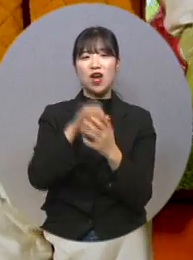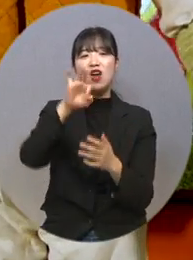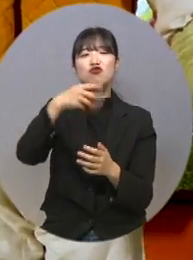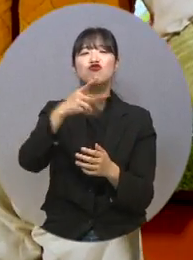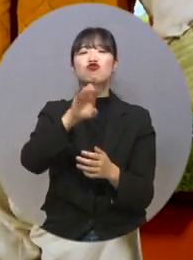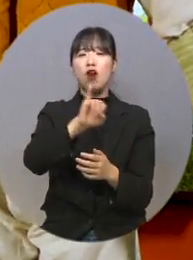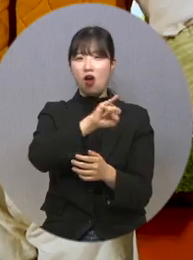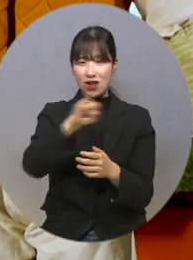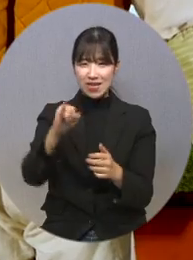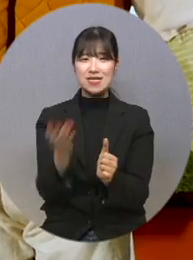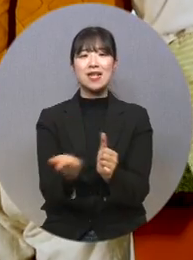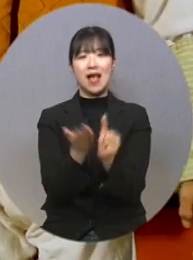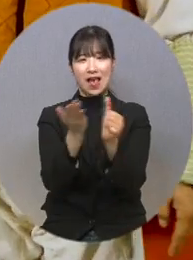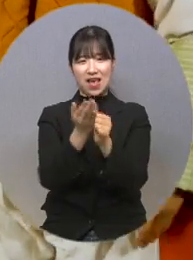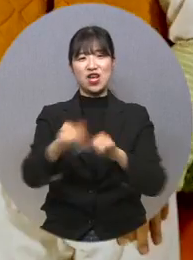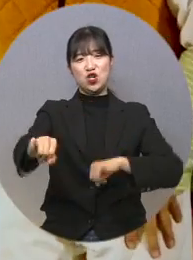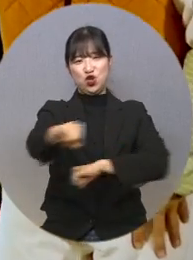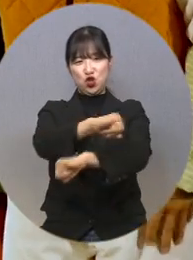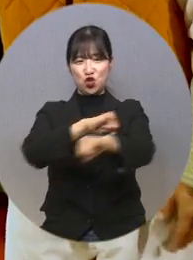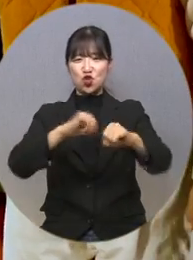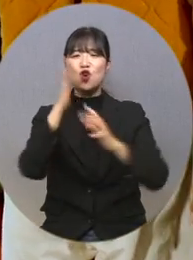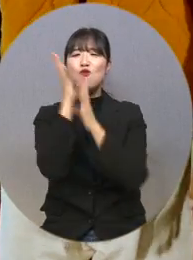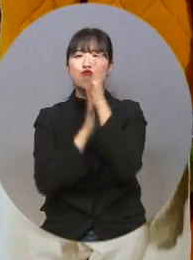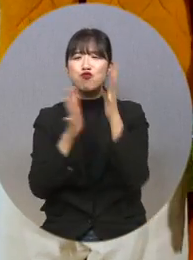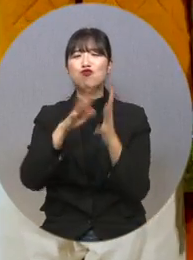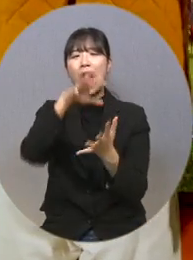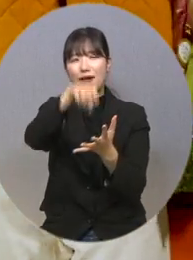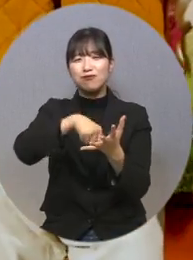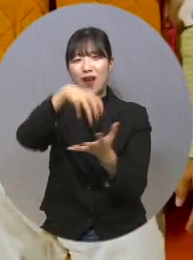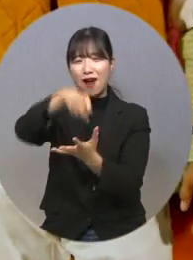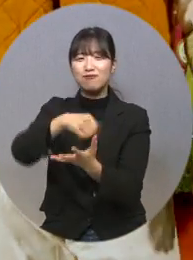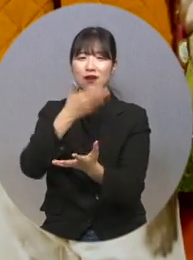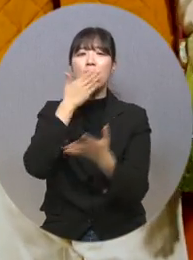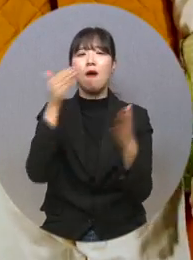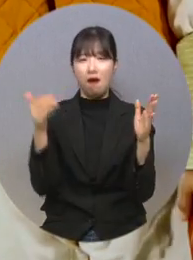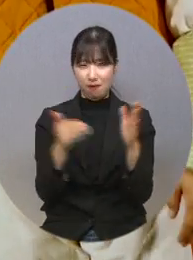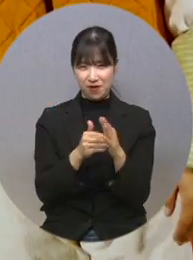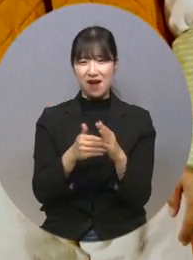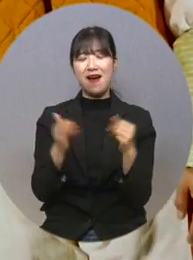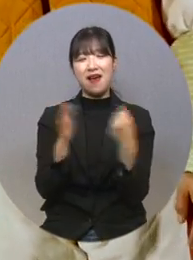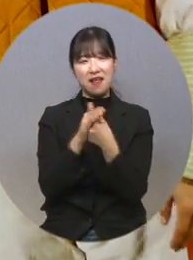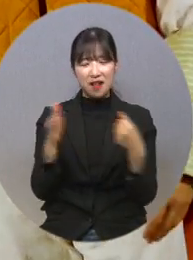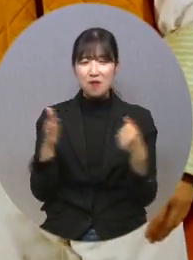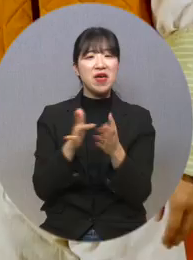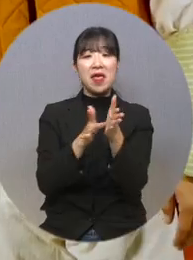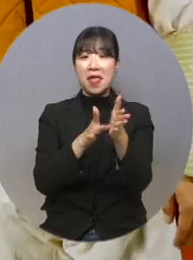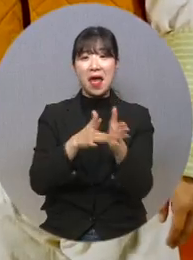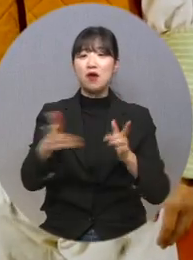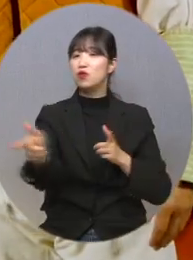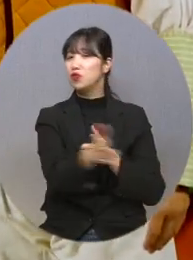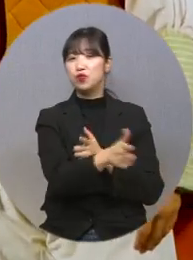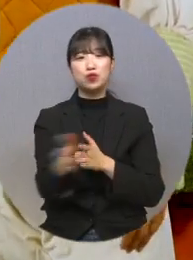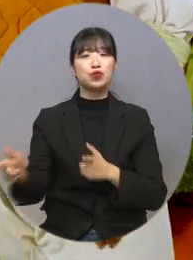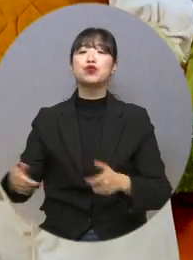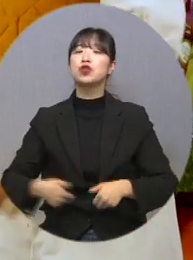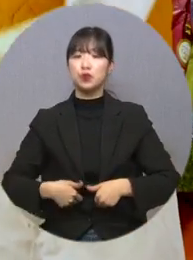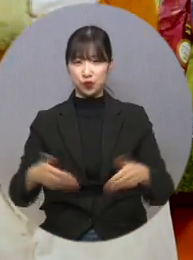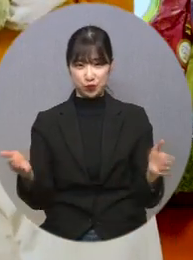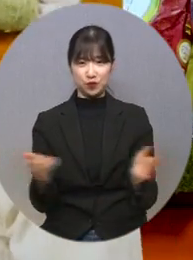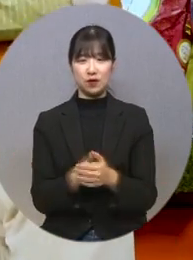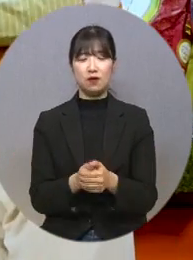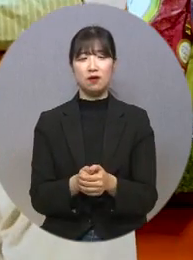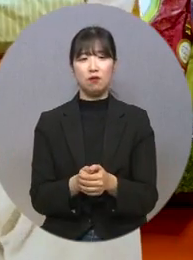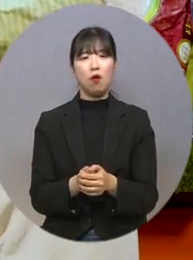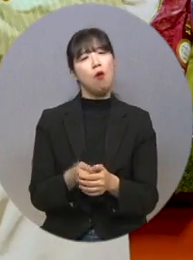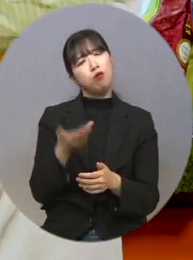사육을 시켜서 하게 되면 다 잡풀을 뜯어먹기 때문에 농약을 전혀 안고 친환경으로 재배를 하고 있습니다. 야, 근데